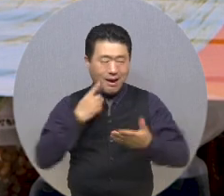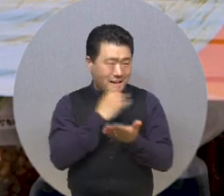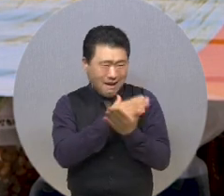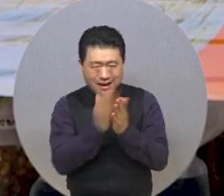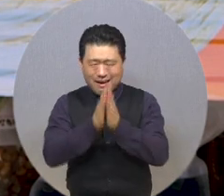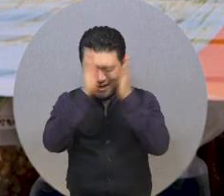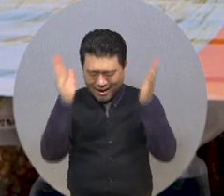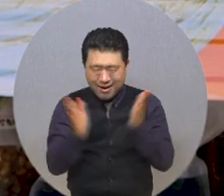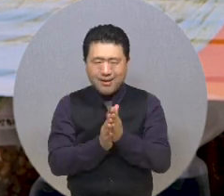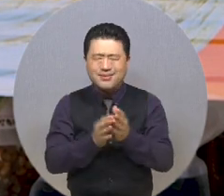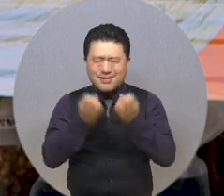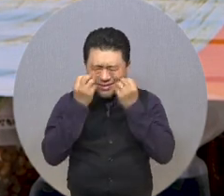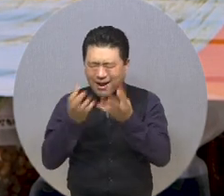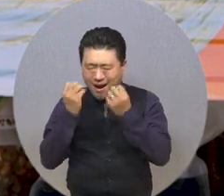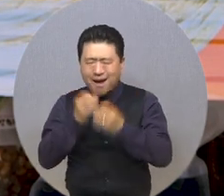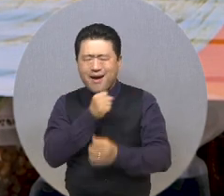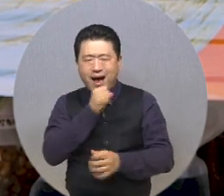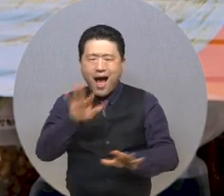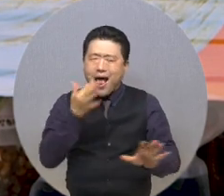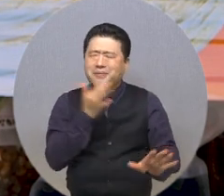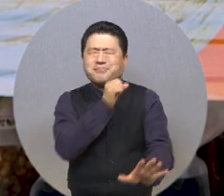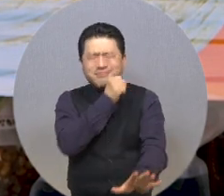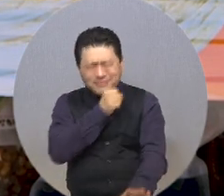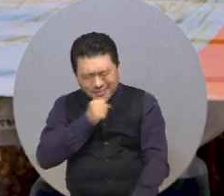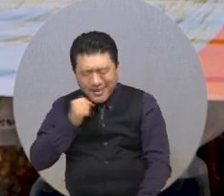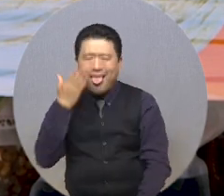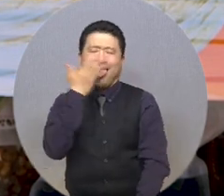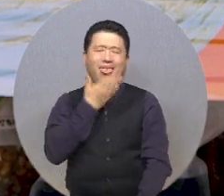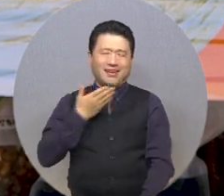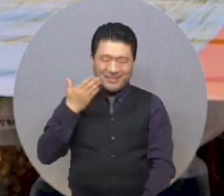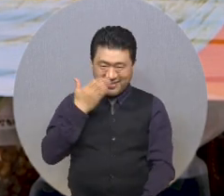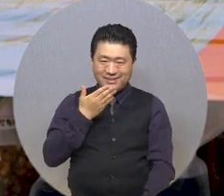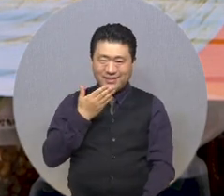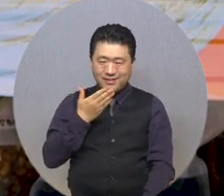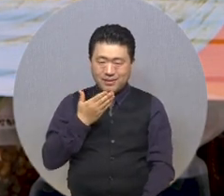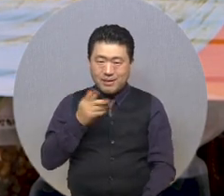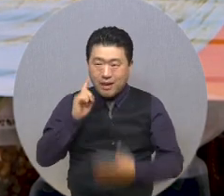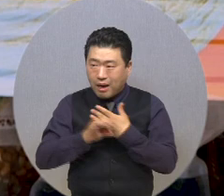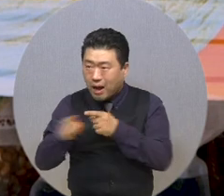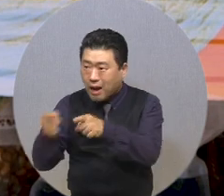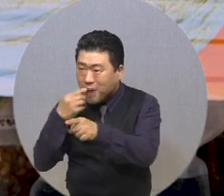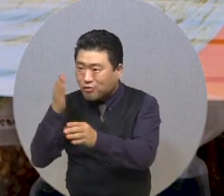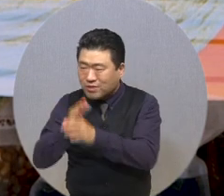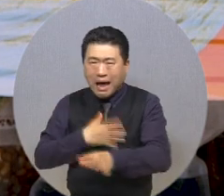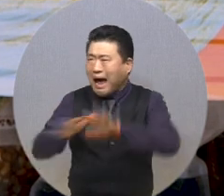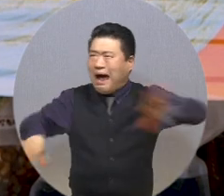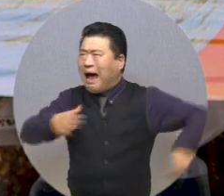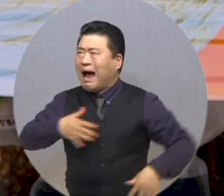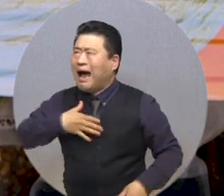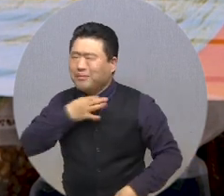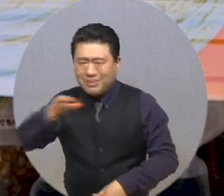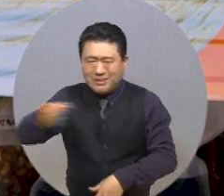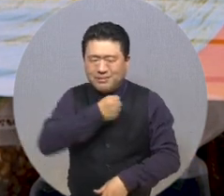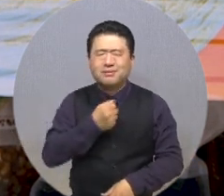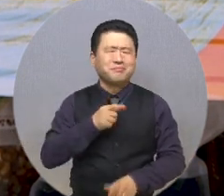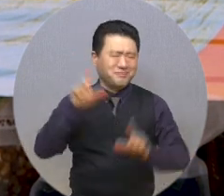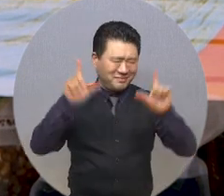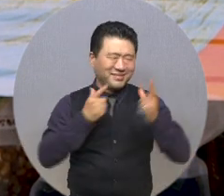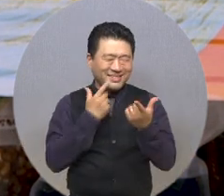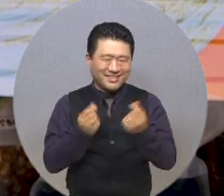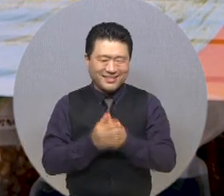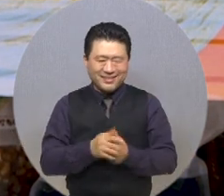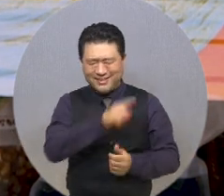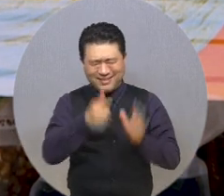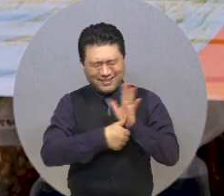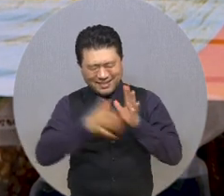먹거리가 싱싱하고 달고 진짜 아이고 옆에서 누가 먹으면 뺏어 먹고 싶을 정도로 아주 뛰어난 우리의 먹거리를